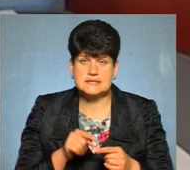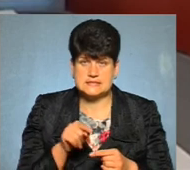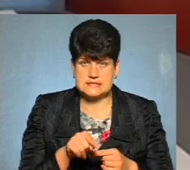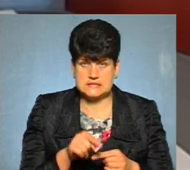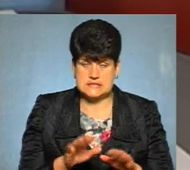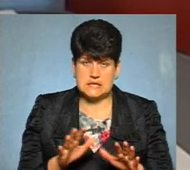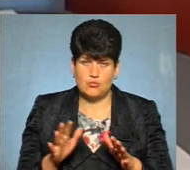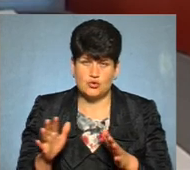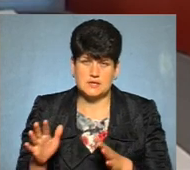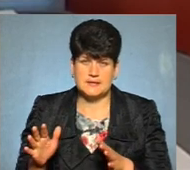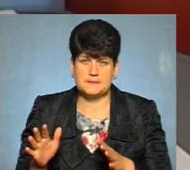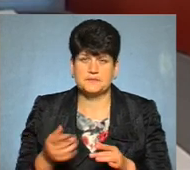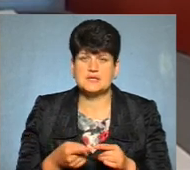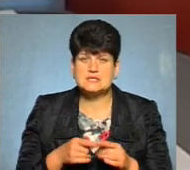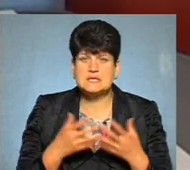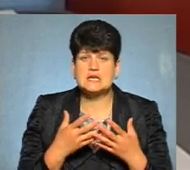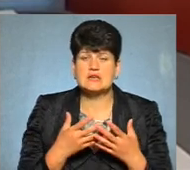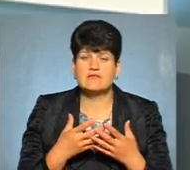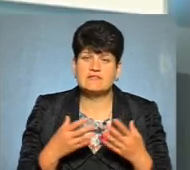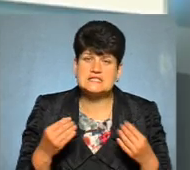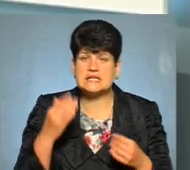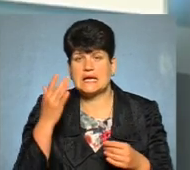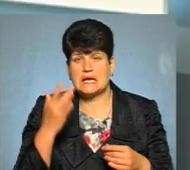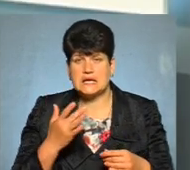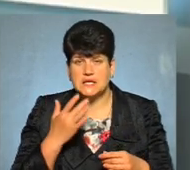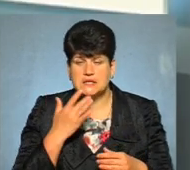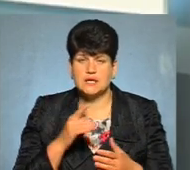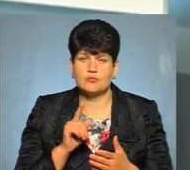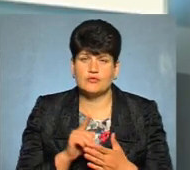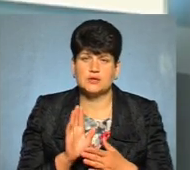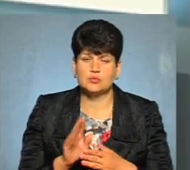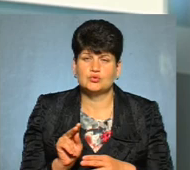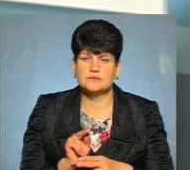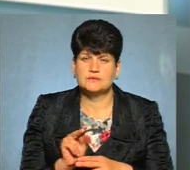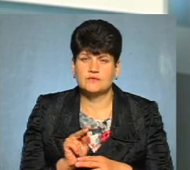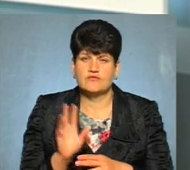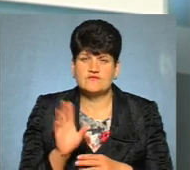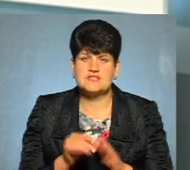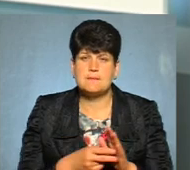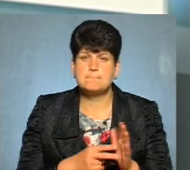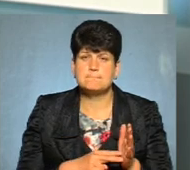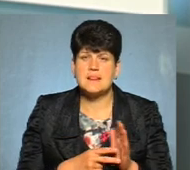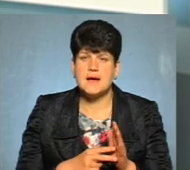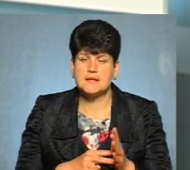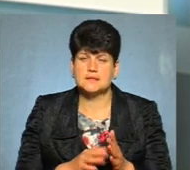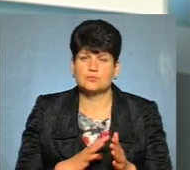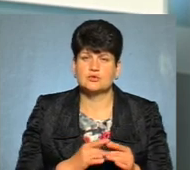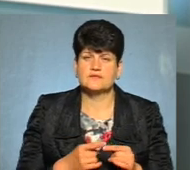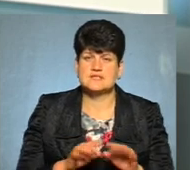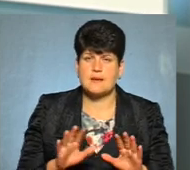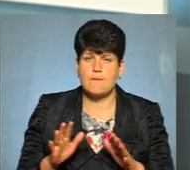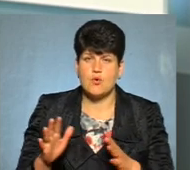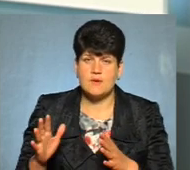цієї весни і літа мають бути відкоректовані всі плани, які були на цей момент,